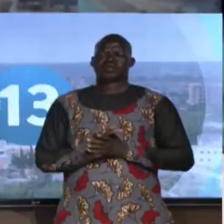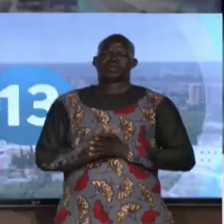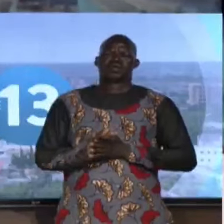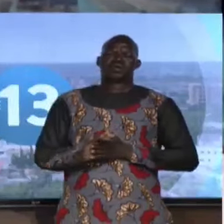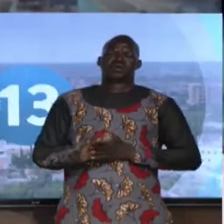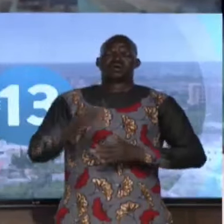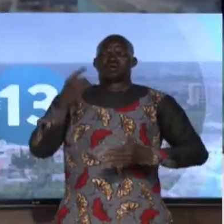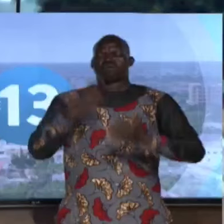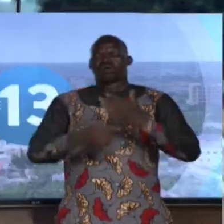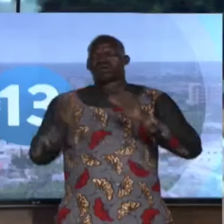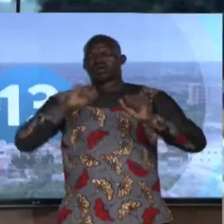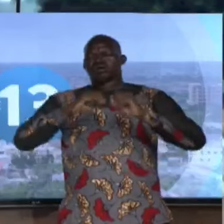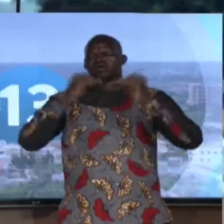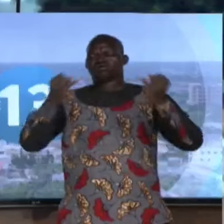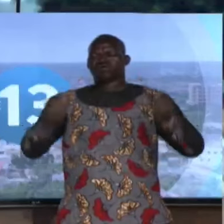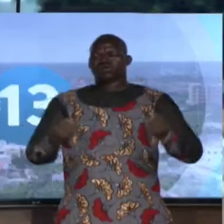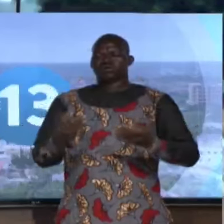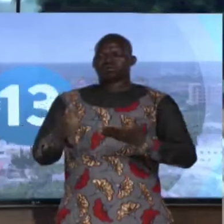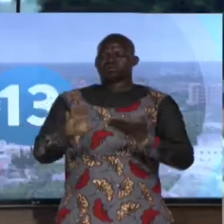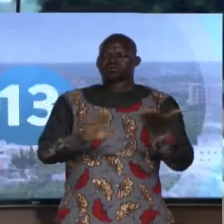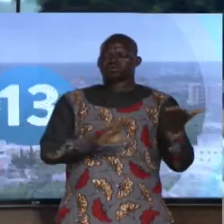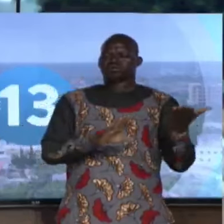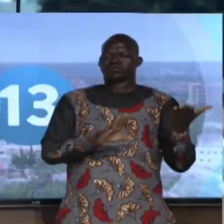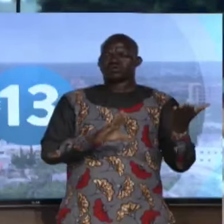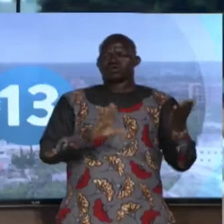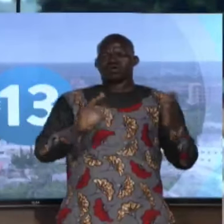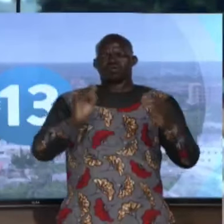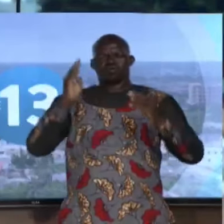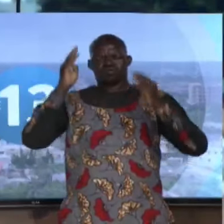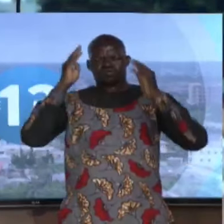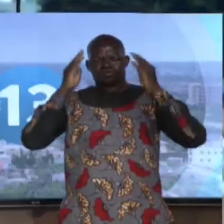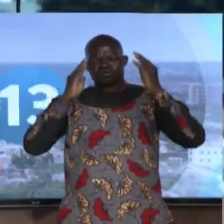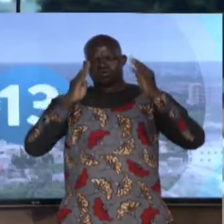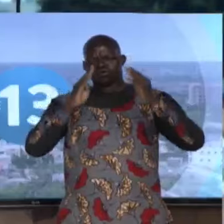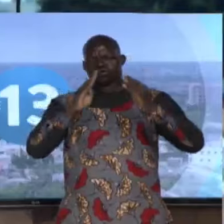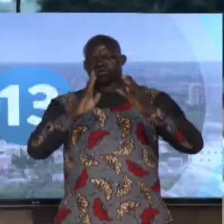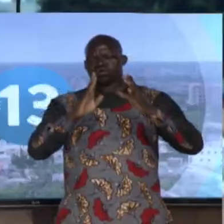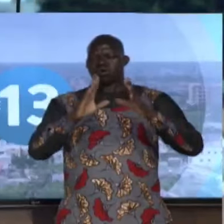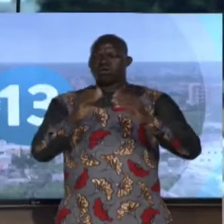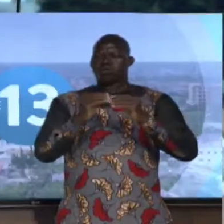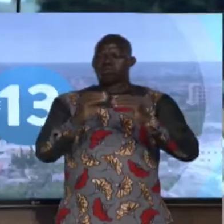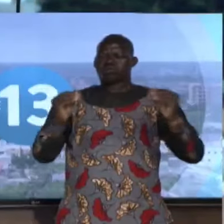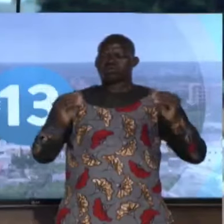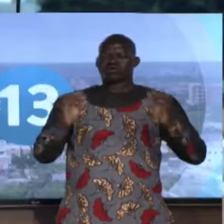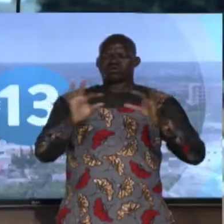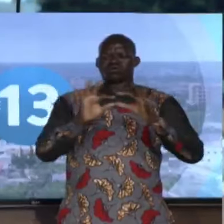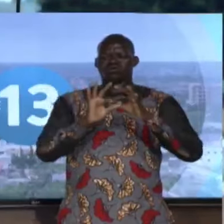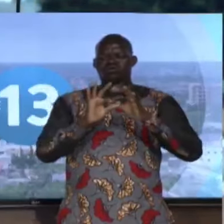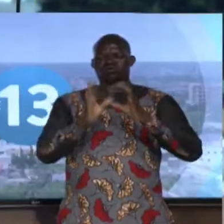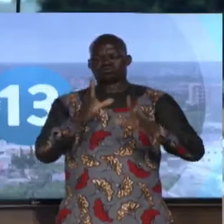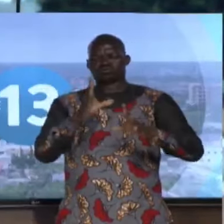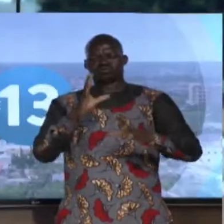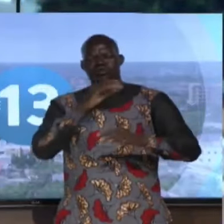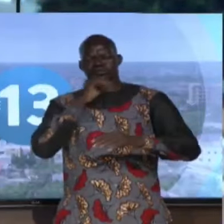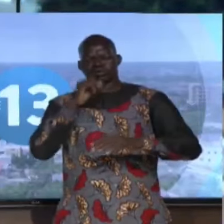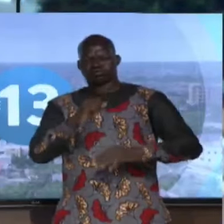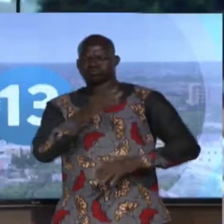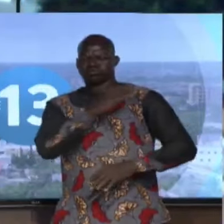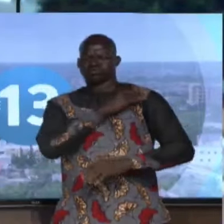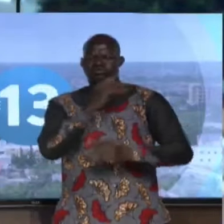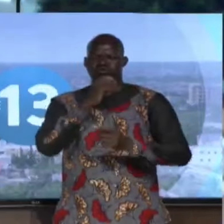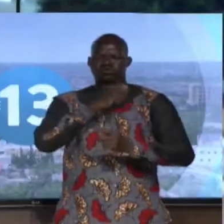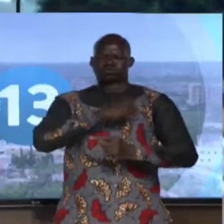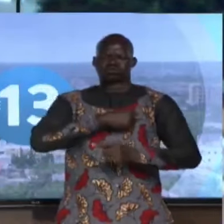dans les journaux concernant le décès de Monseigneur Philippe capozro opposant de Fort yassing etema exilé en